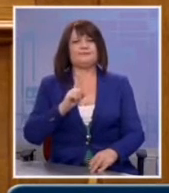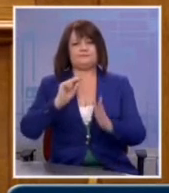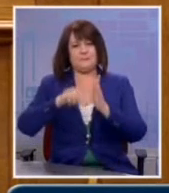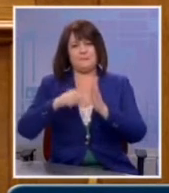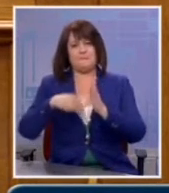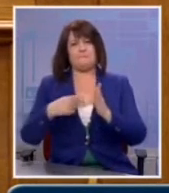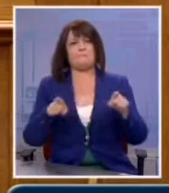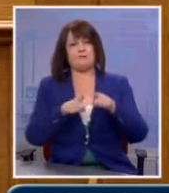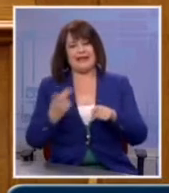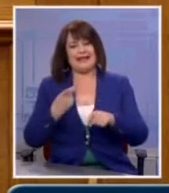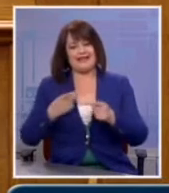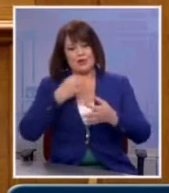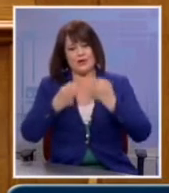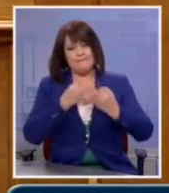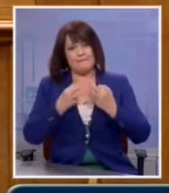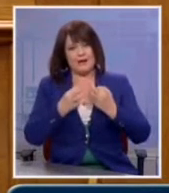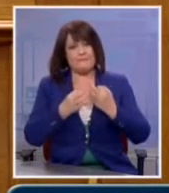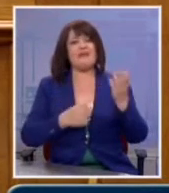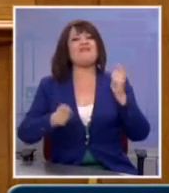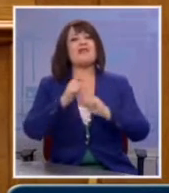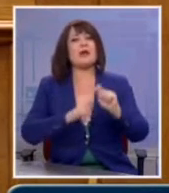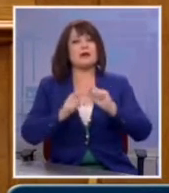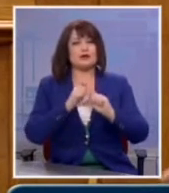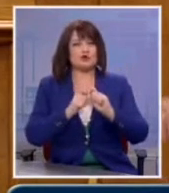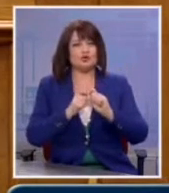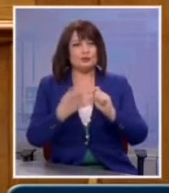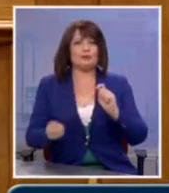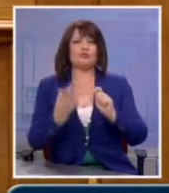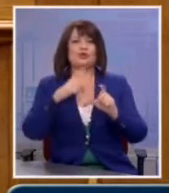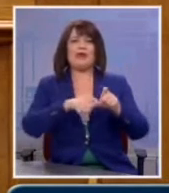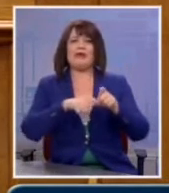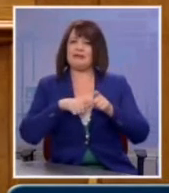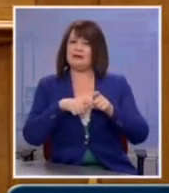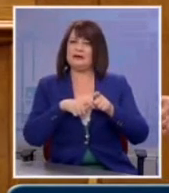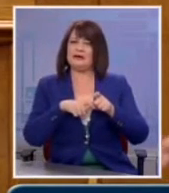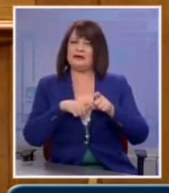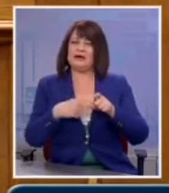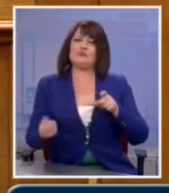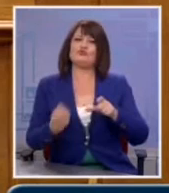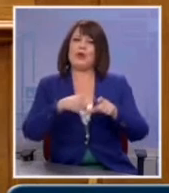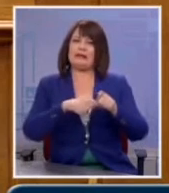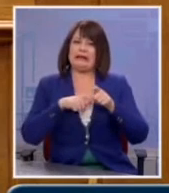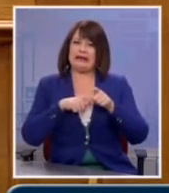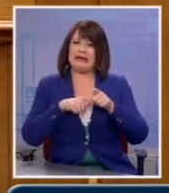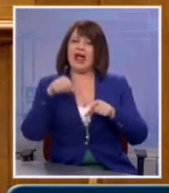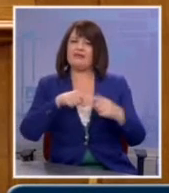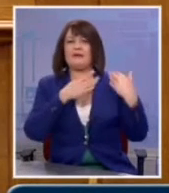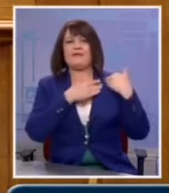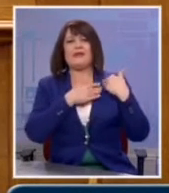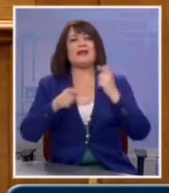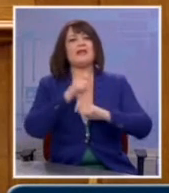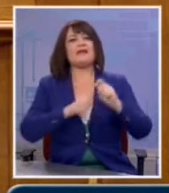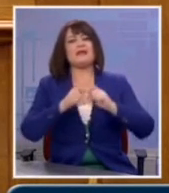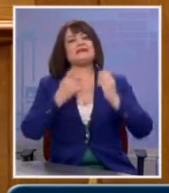υπογράψαμε μια κοινή δήλωση με την οποία ιδρύουμε τη νέα εταιρεία, μια νέα εταιρεία που θα κατασκευάσει και